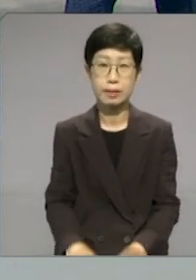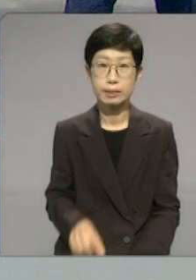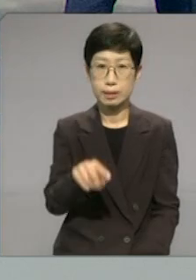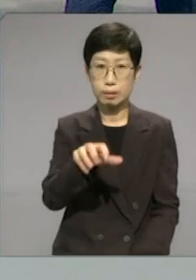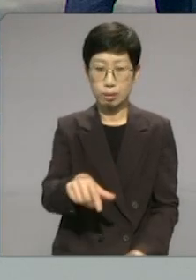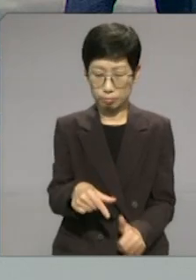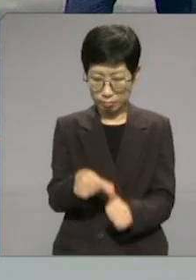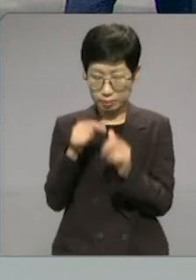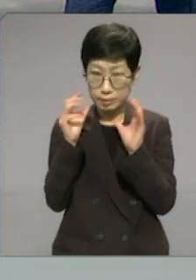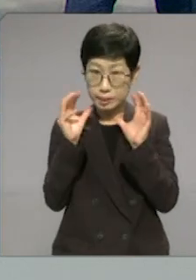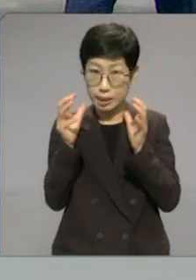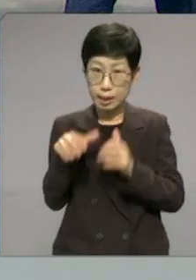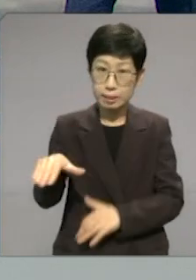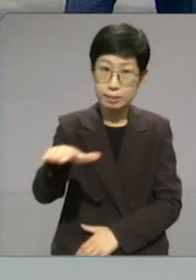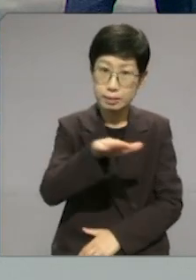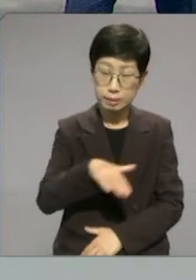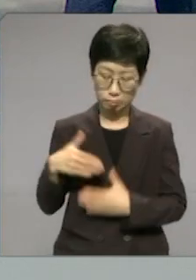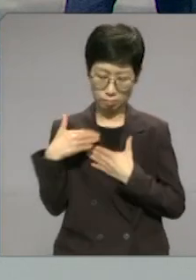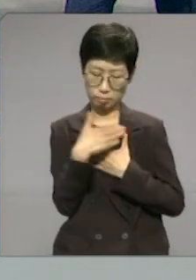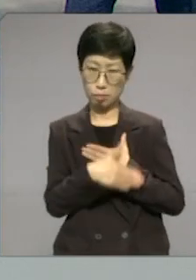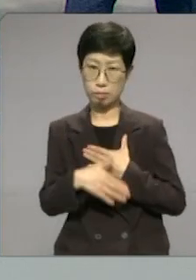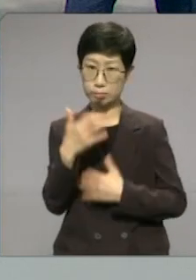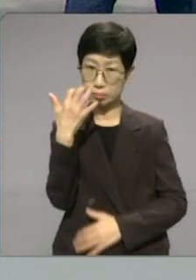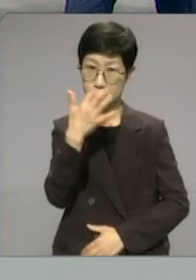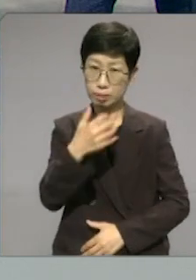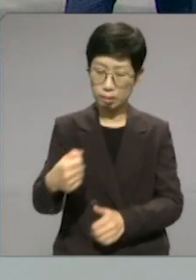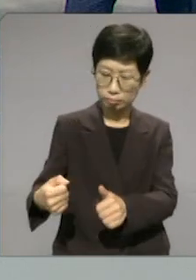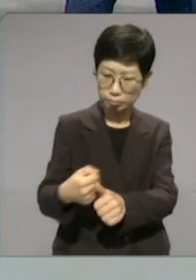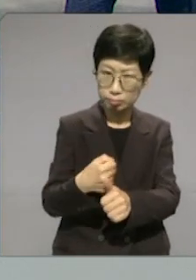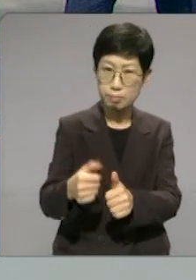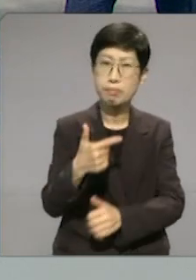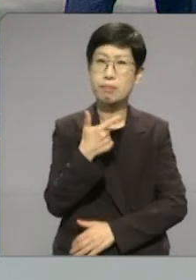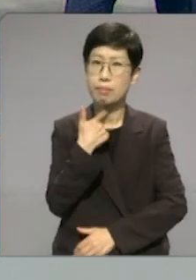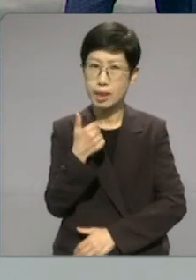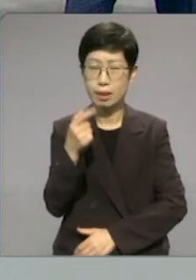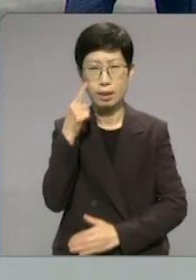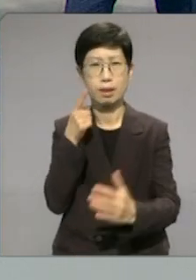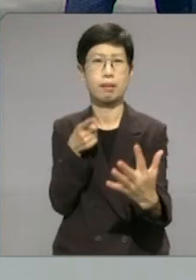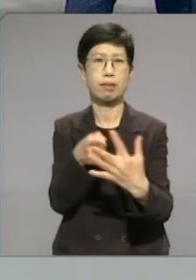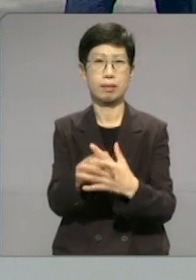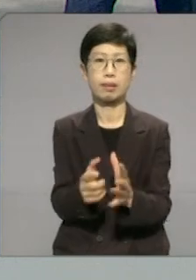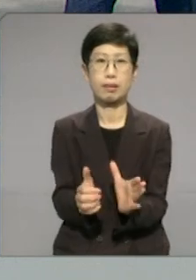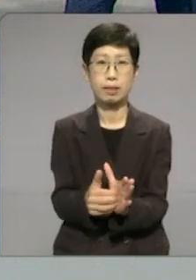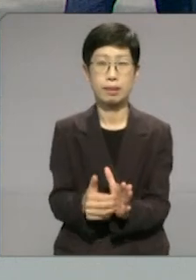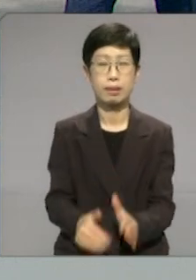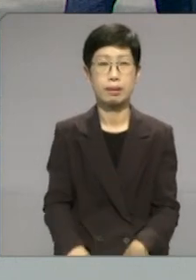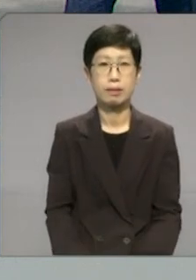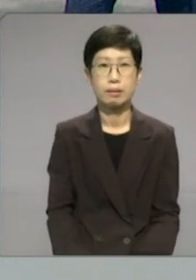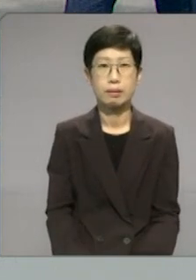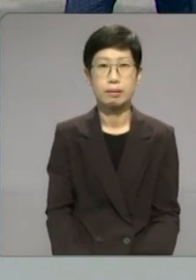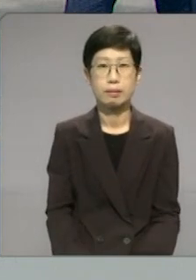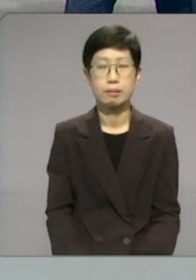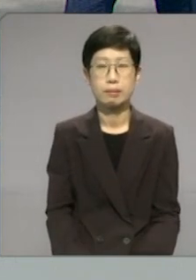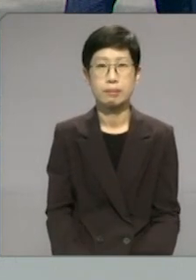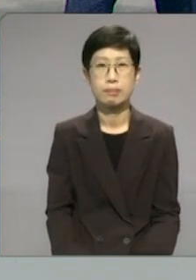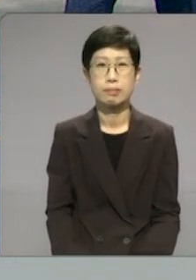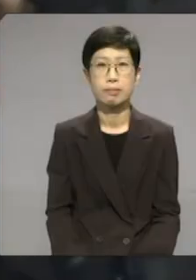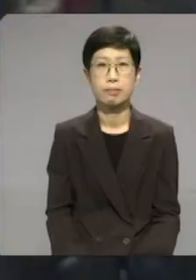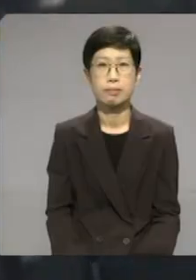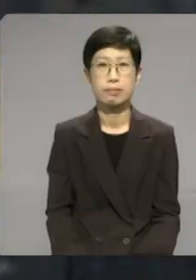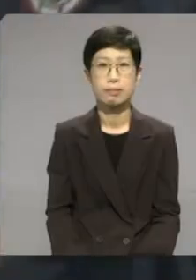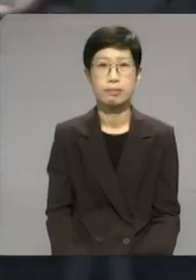이곳에서 구출된 아이들은 신체적 성적 학대를 받아온 것으로 드러났습니다. 김준호 월드 리포터입니다.